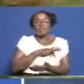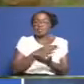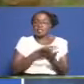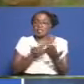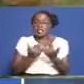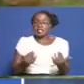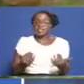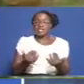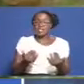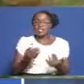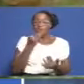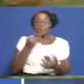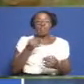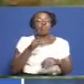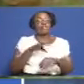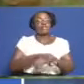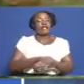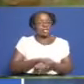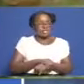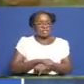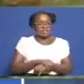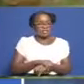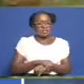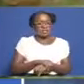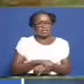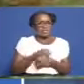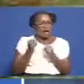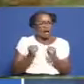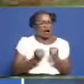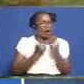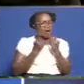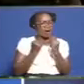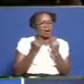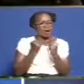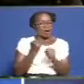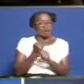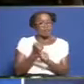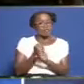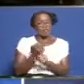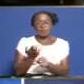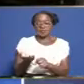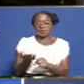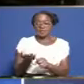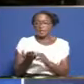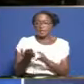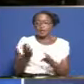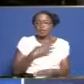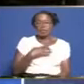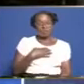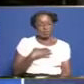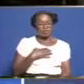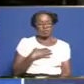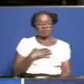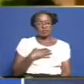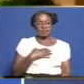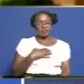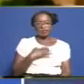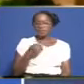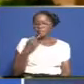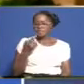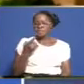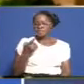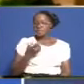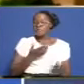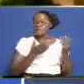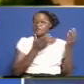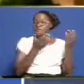wanapata vyakula. Na hii ni bidii ya huyu mama. Kabla ya kustaafu kwake, Gladys anasema na